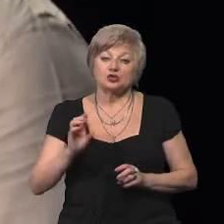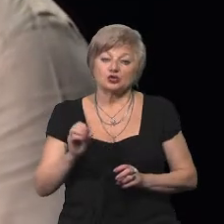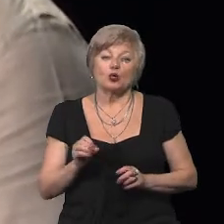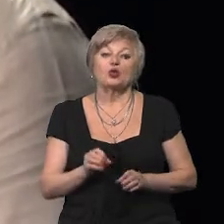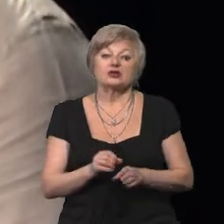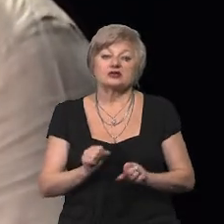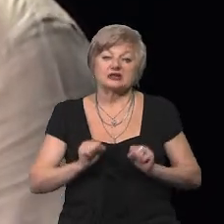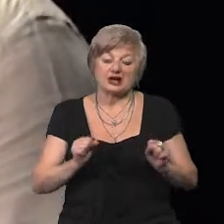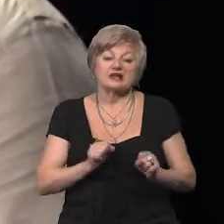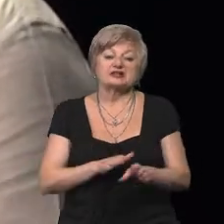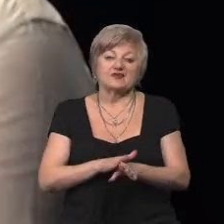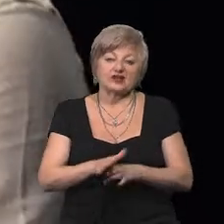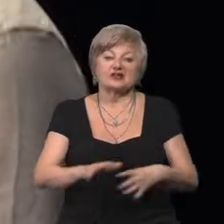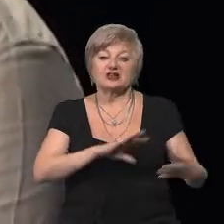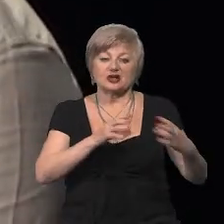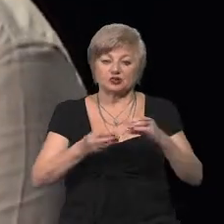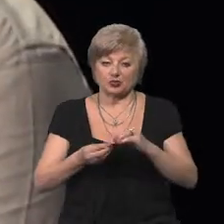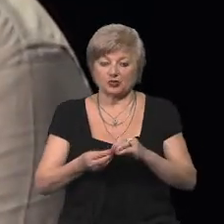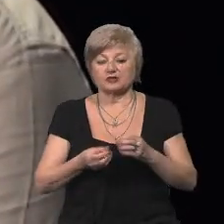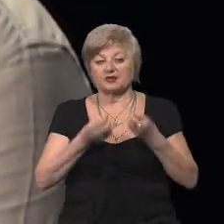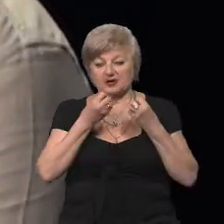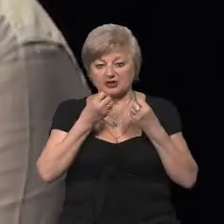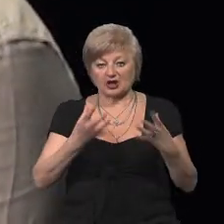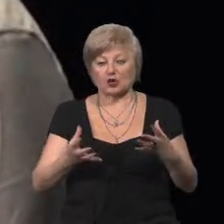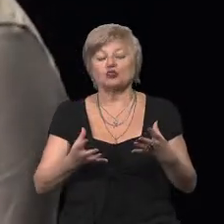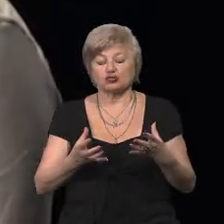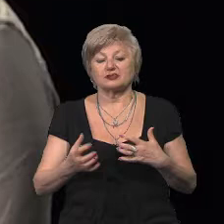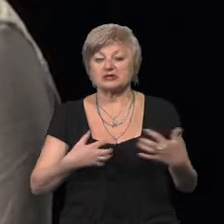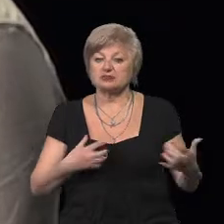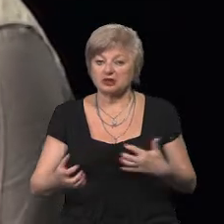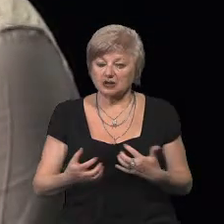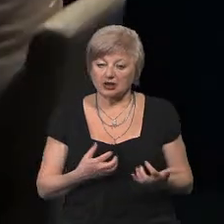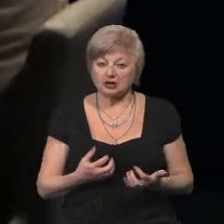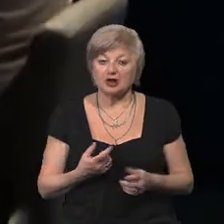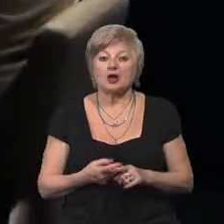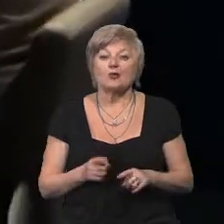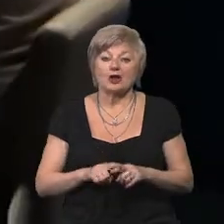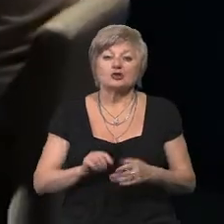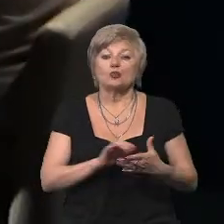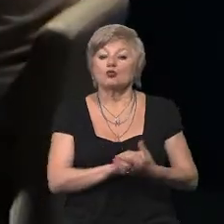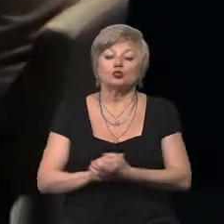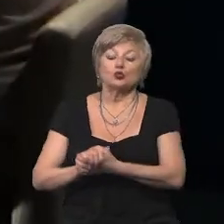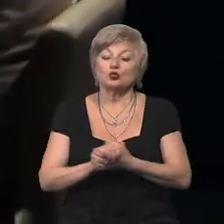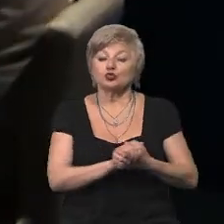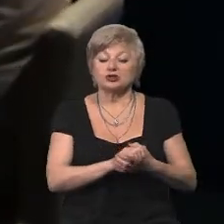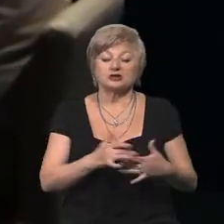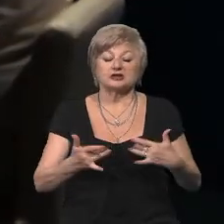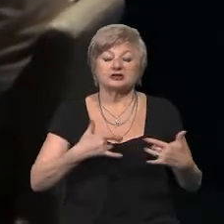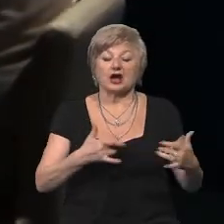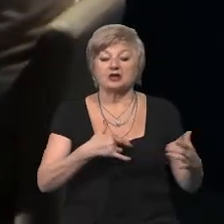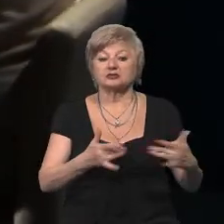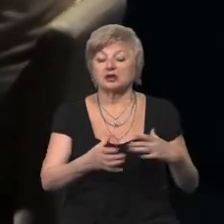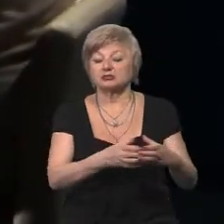реализуют на выходе успешный или неуспешный проект. Поэтому дружить нужно, и мы